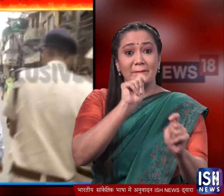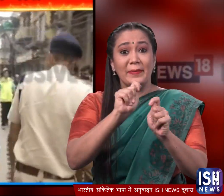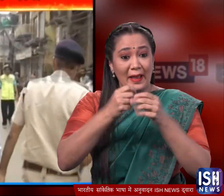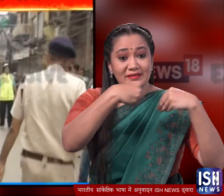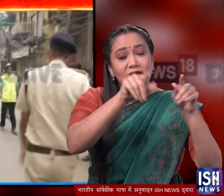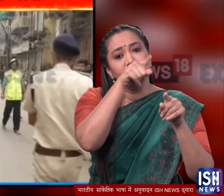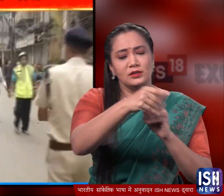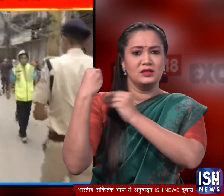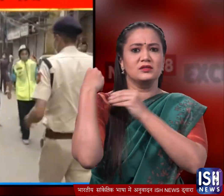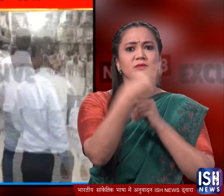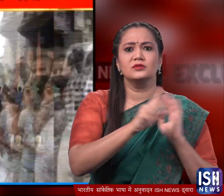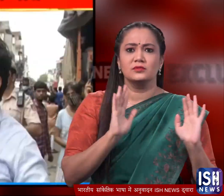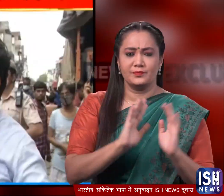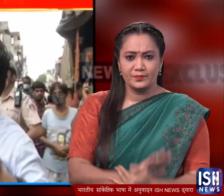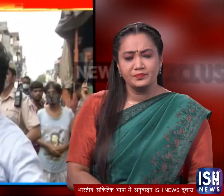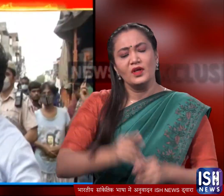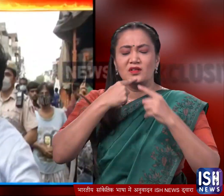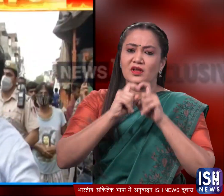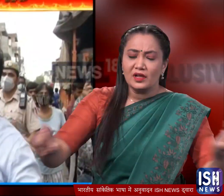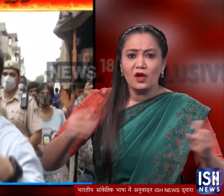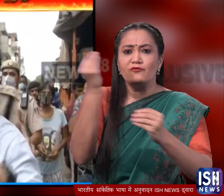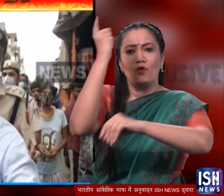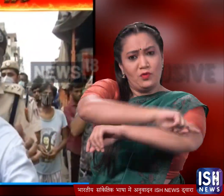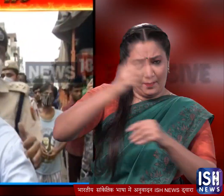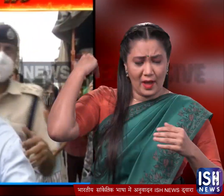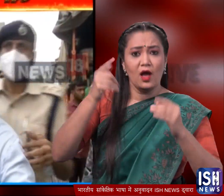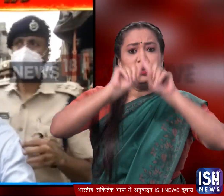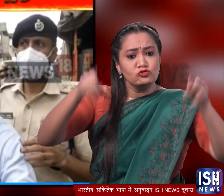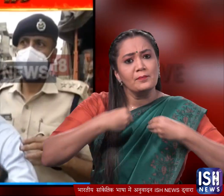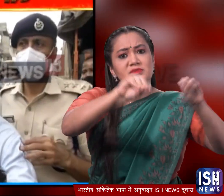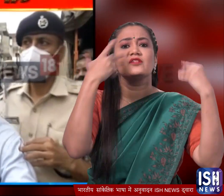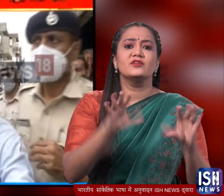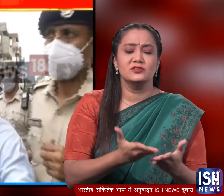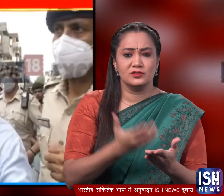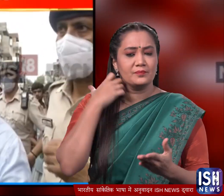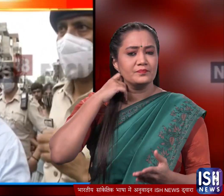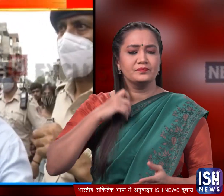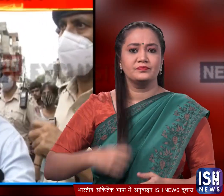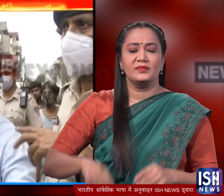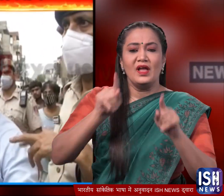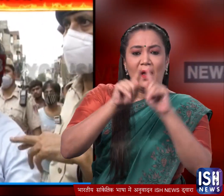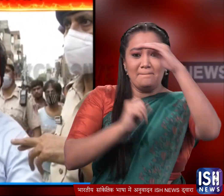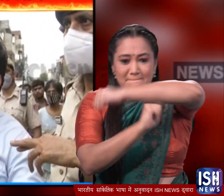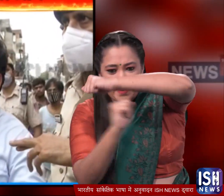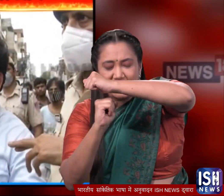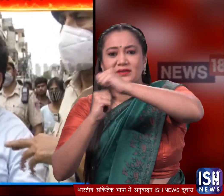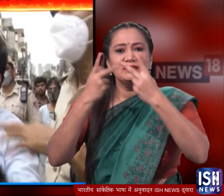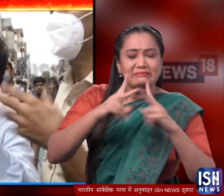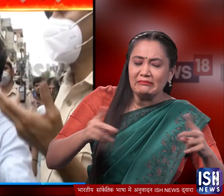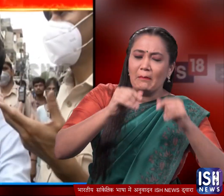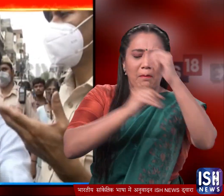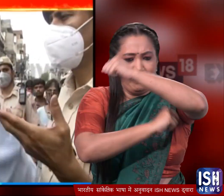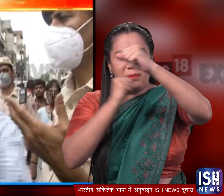काम करवा रहे लोगों को कसूरवार ठहराया और ये साफ किया कि कुछ दिन पहले ही उन्होंने ये दुकान बेच दी थी। उन्होंने जो है इसकी नींव और इसके पिलर्स को हिला